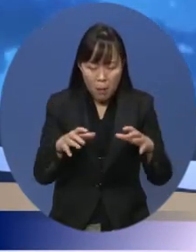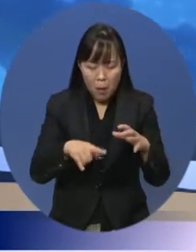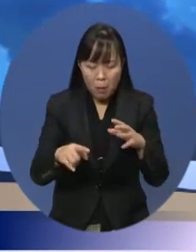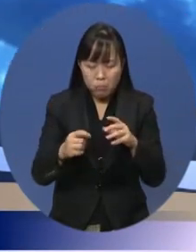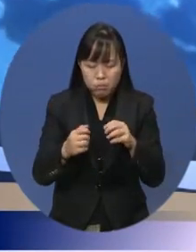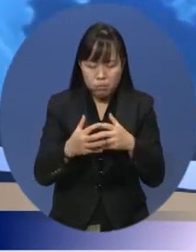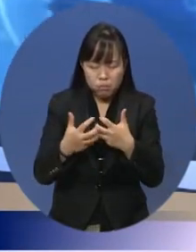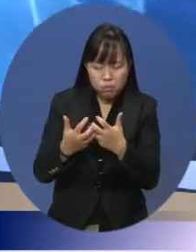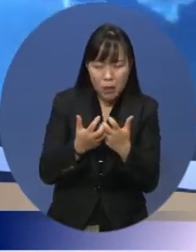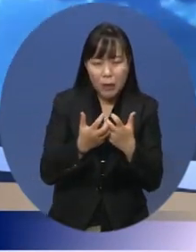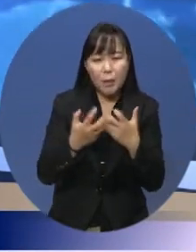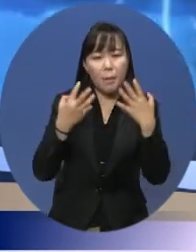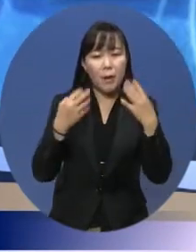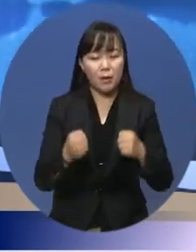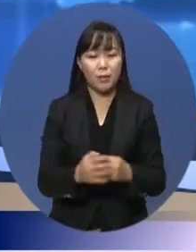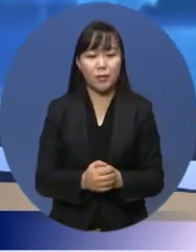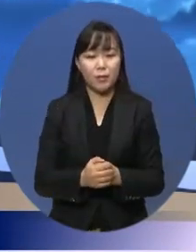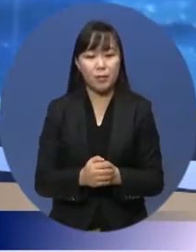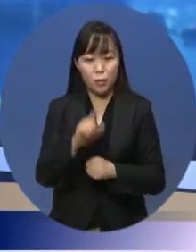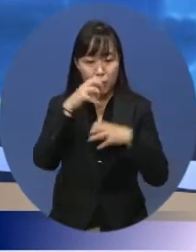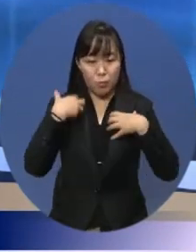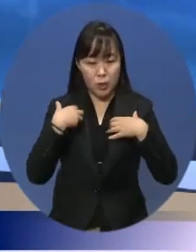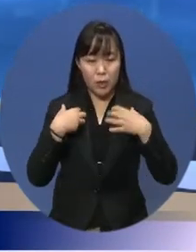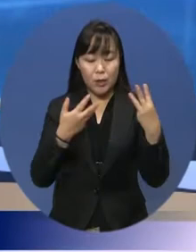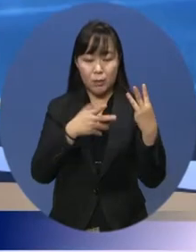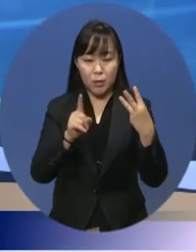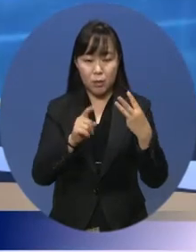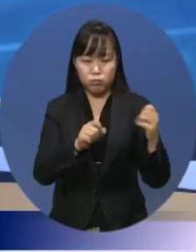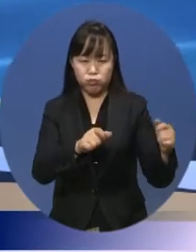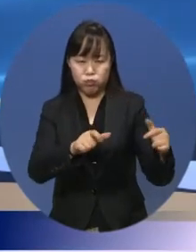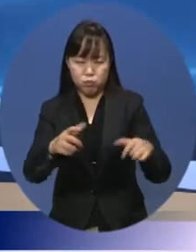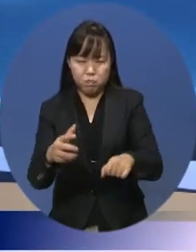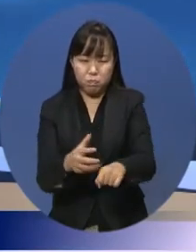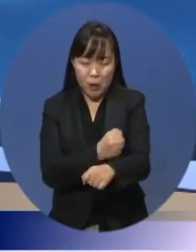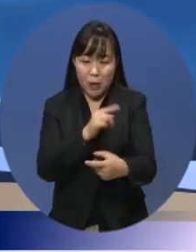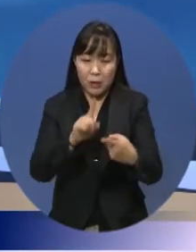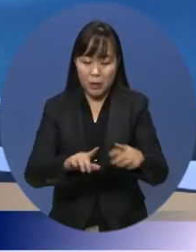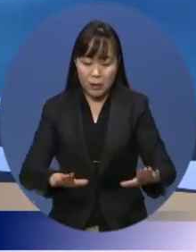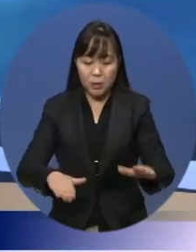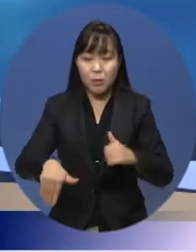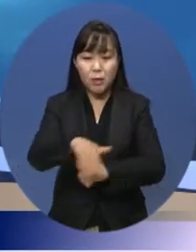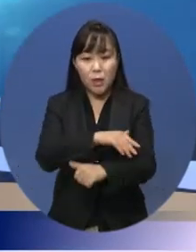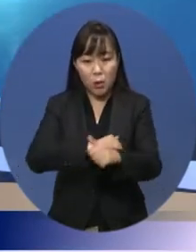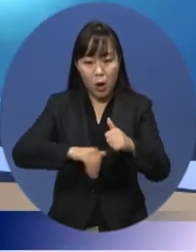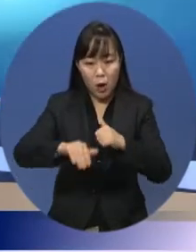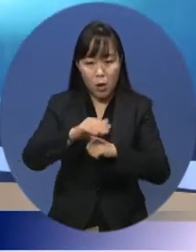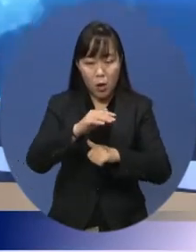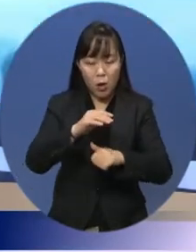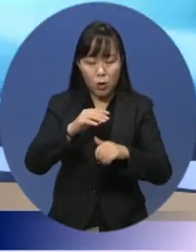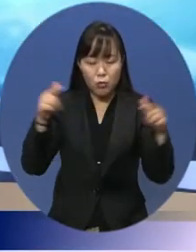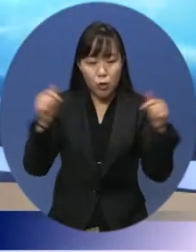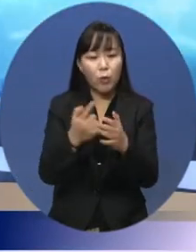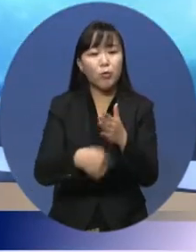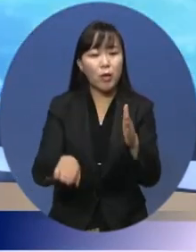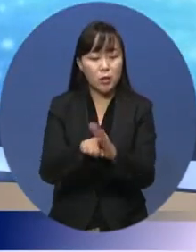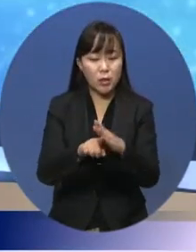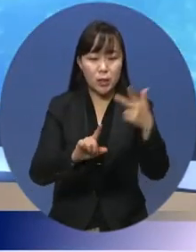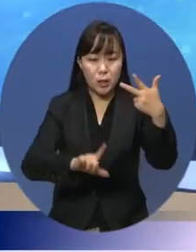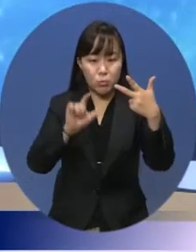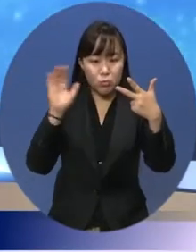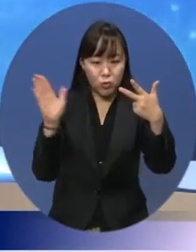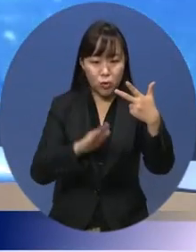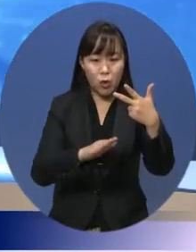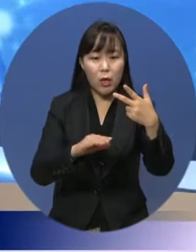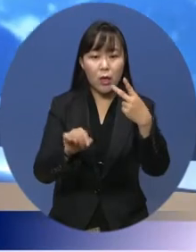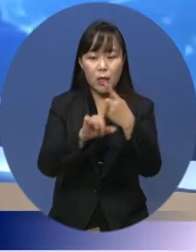늘어나기 때문인데요. 정부가 3차 대유행 국면에 들어선 코로나19의 확산세를 꺾기 위해 7일부터 다음